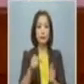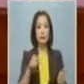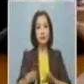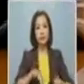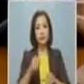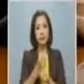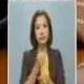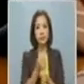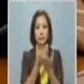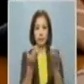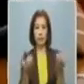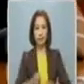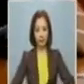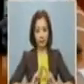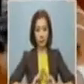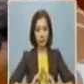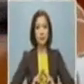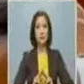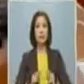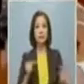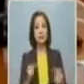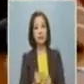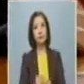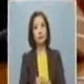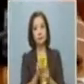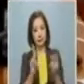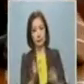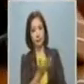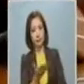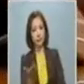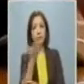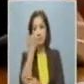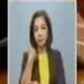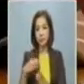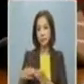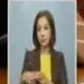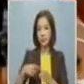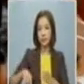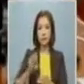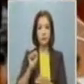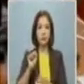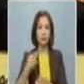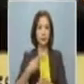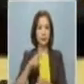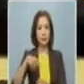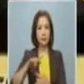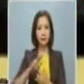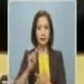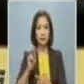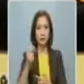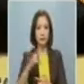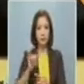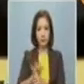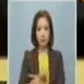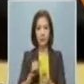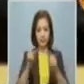ำร่างรัฐธรรมนูญในนามส่วนตัวต่อคณะกรรมการยกร่างทั้งนี้มีกลุ่มสหพันธ์แรงงานรัฐวิสาหกิจเข้ายื่นหนังสือต่